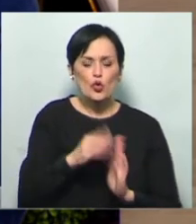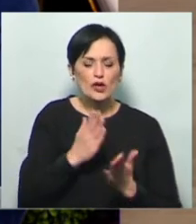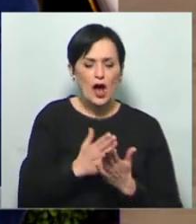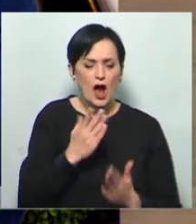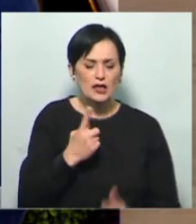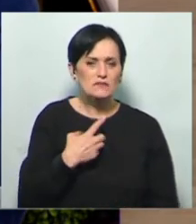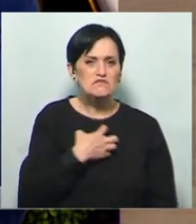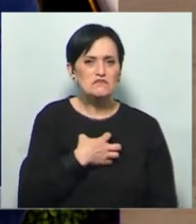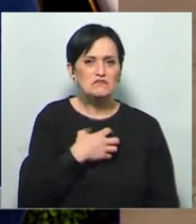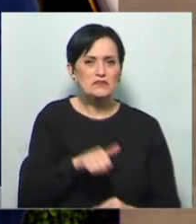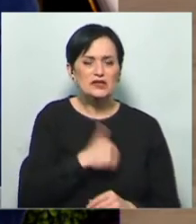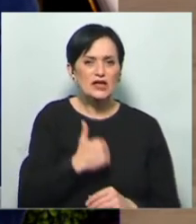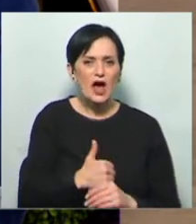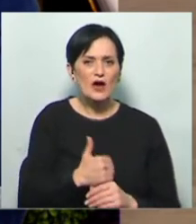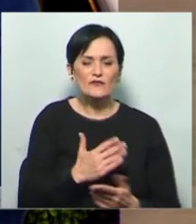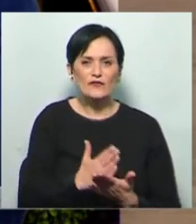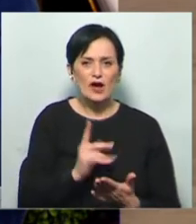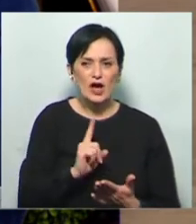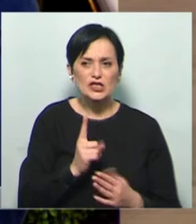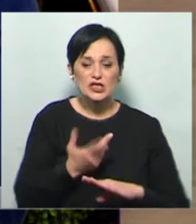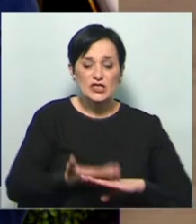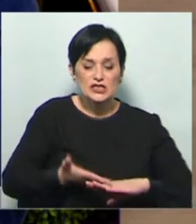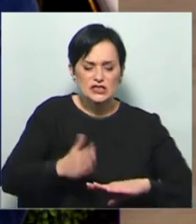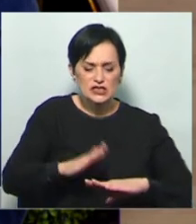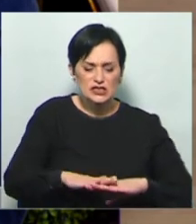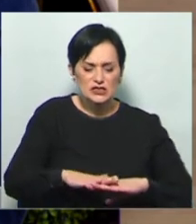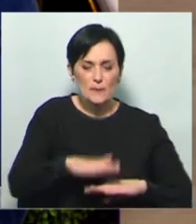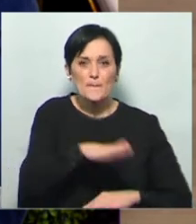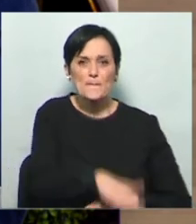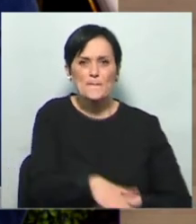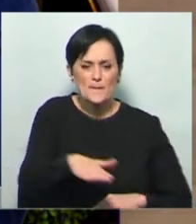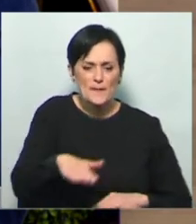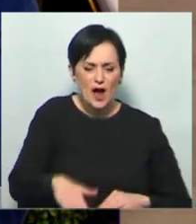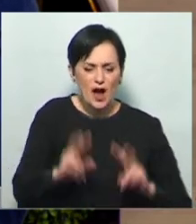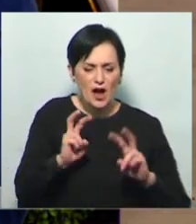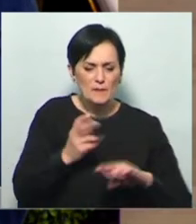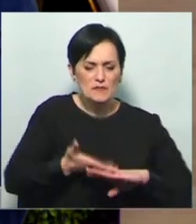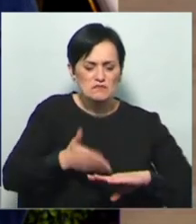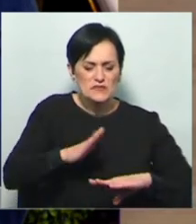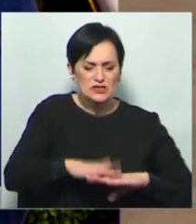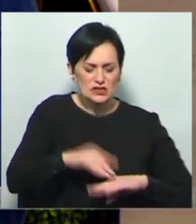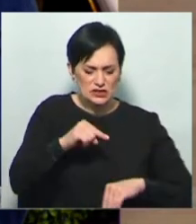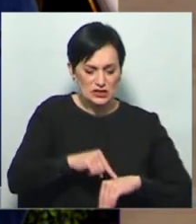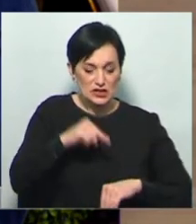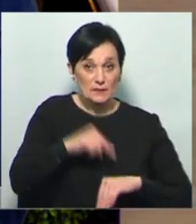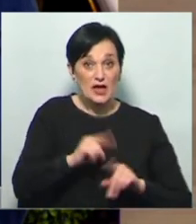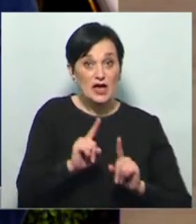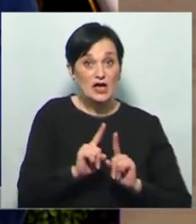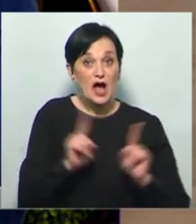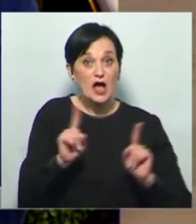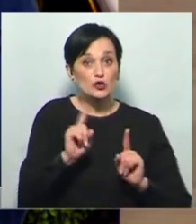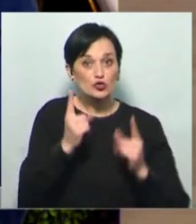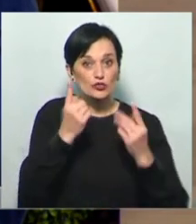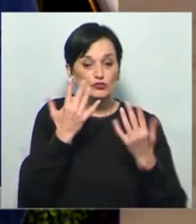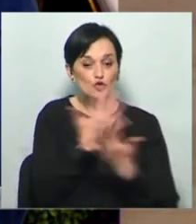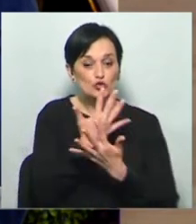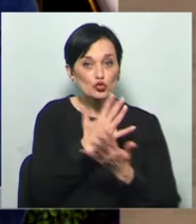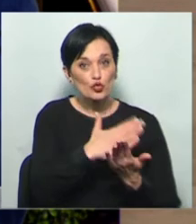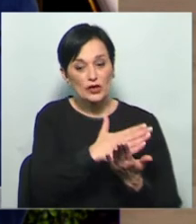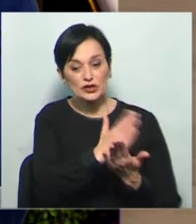უმთავრესი ეს არის სიმძიმის შეგრძნება ქვემო კიდურებში განსაკუთრებით დღის მეორე ნახევარში